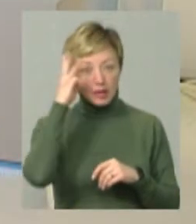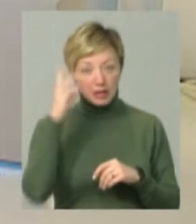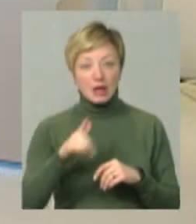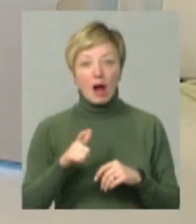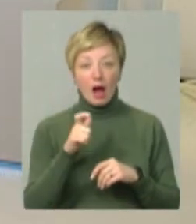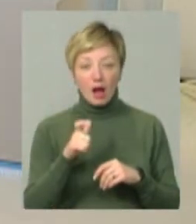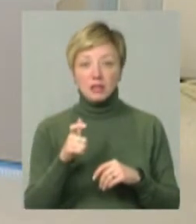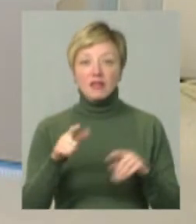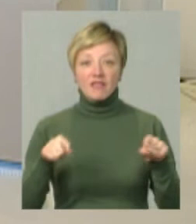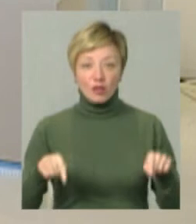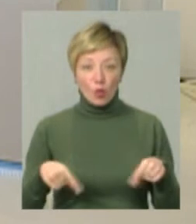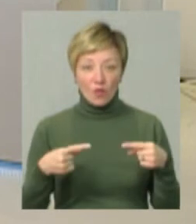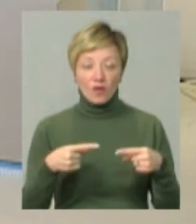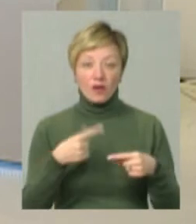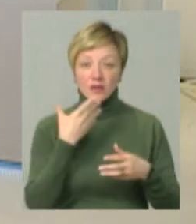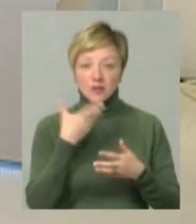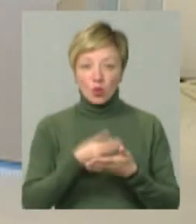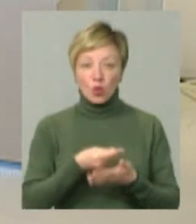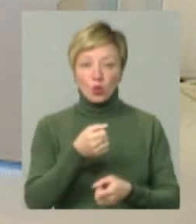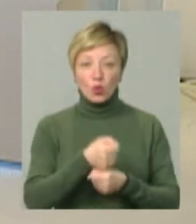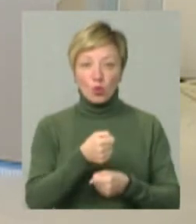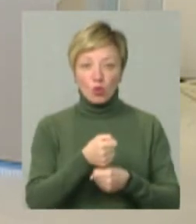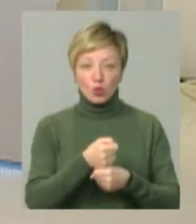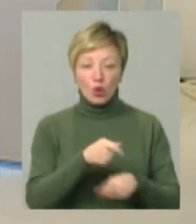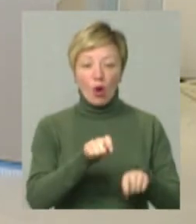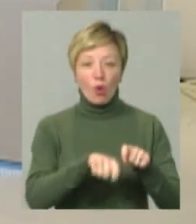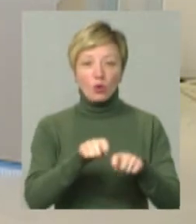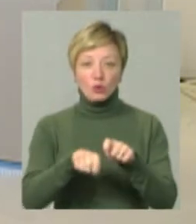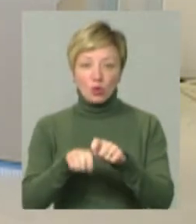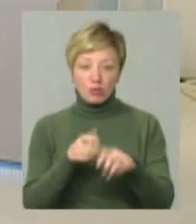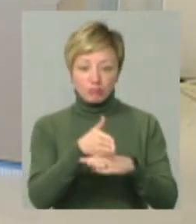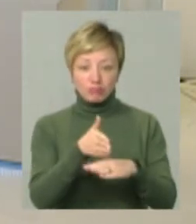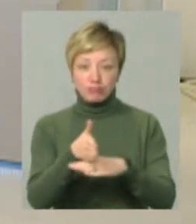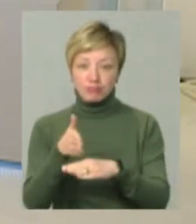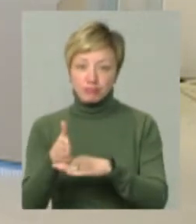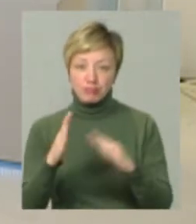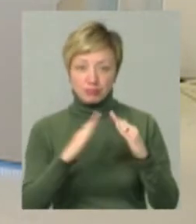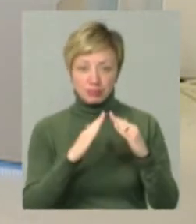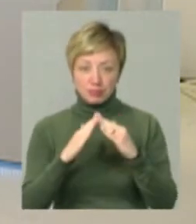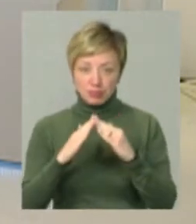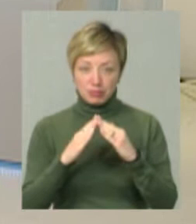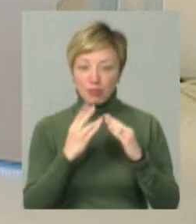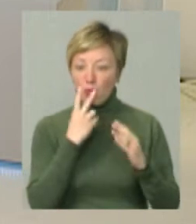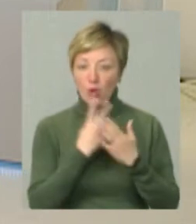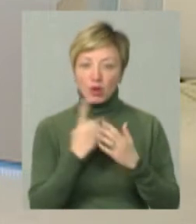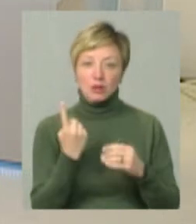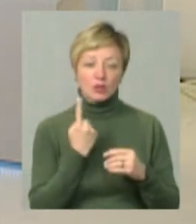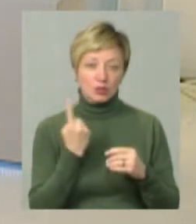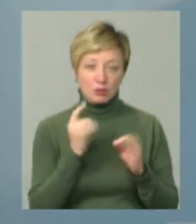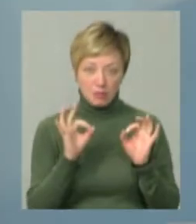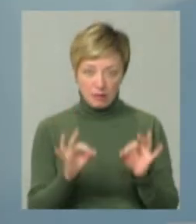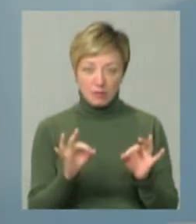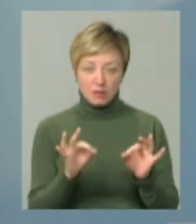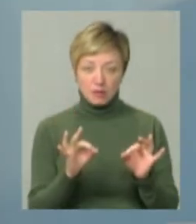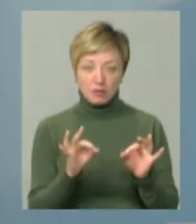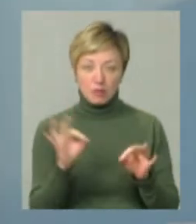Хмельницькгаз відновив свою роботу, роботу контролерів, які приходять знімати покази.